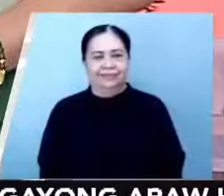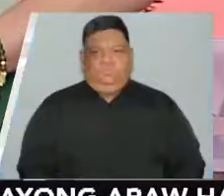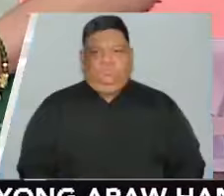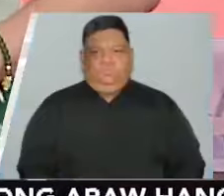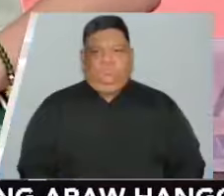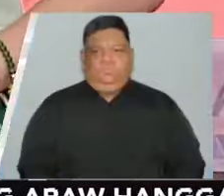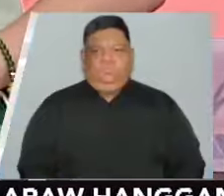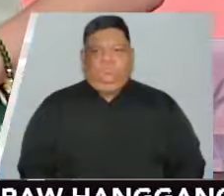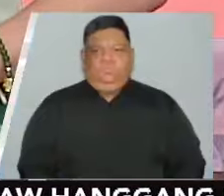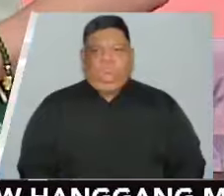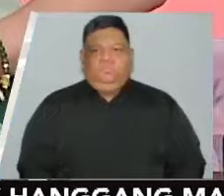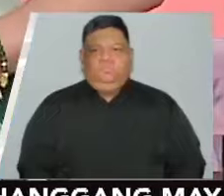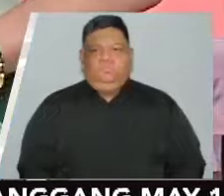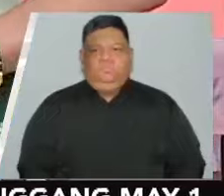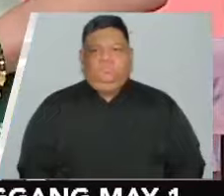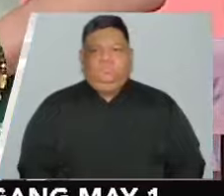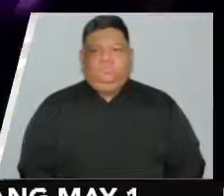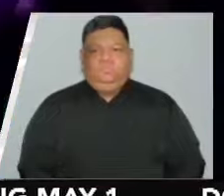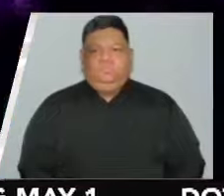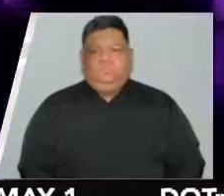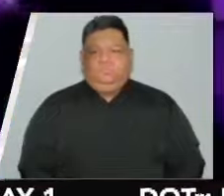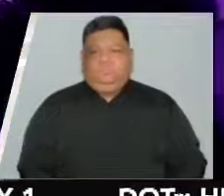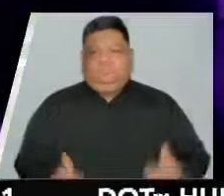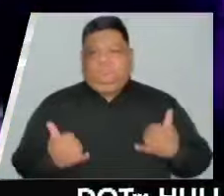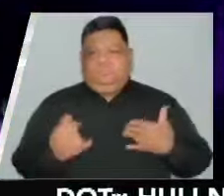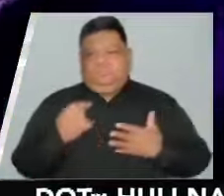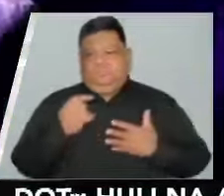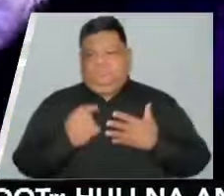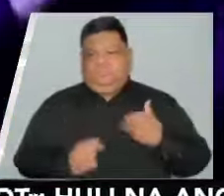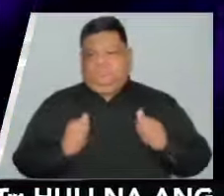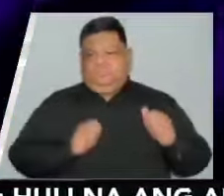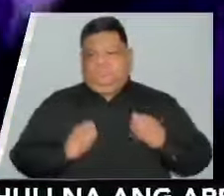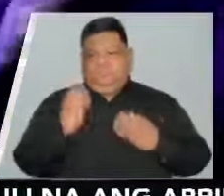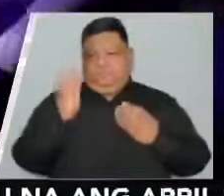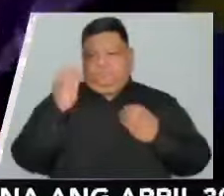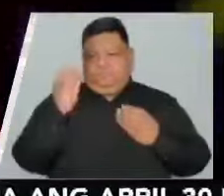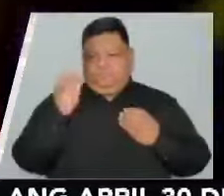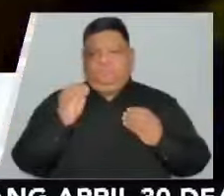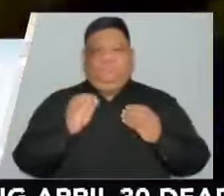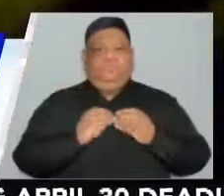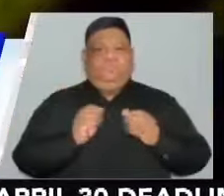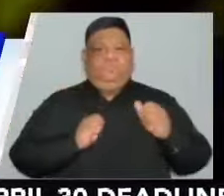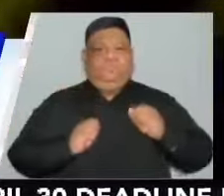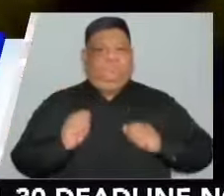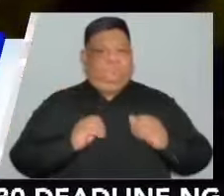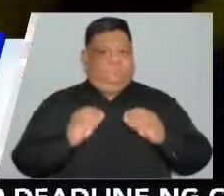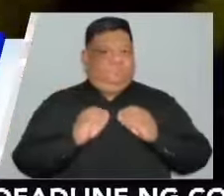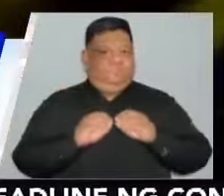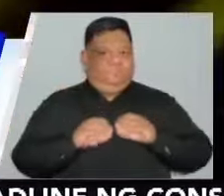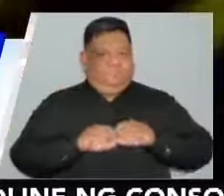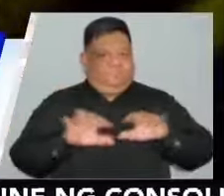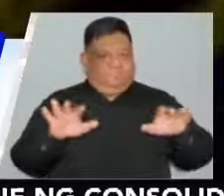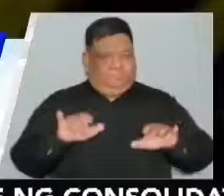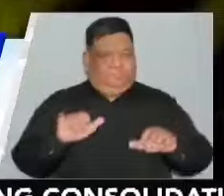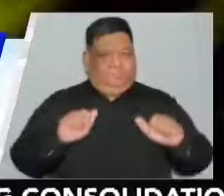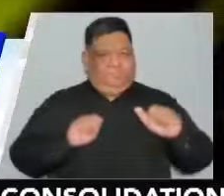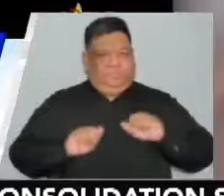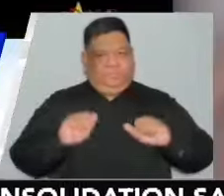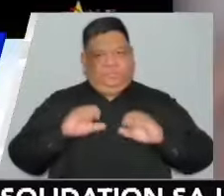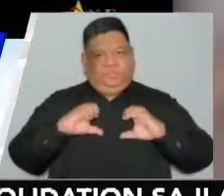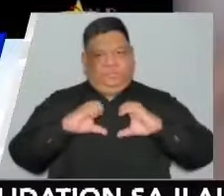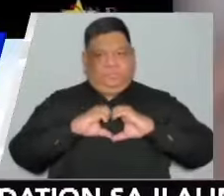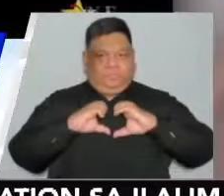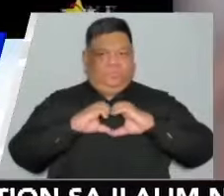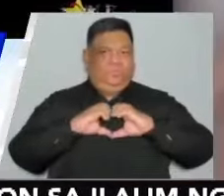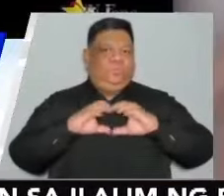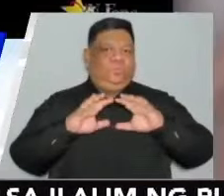Express Chica naman tayo. More Kapuso Stars ang magpapasaya sa mas pinaraming Sparkle World Tour dates. Sa August 9 and 10, back-to-back ang shows